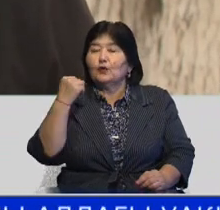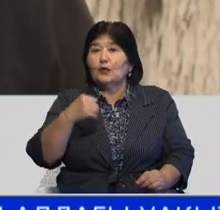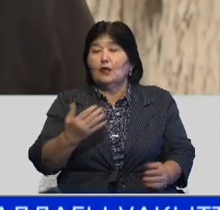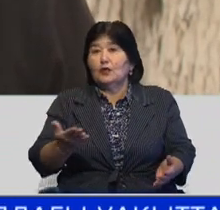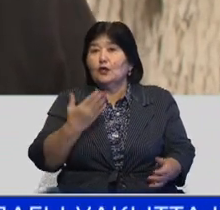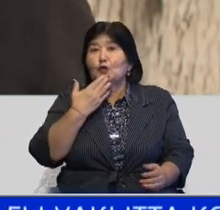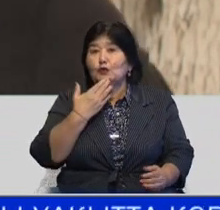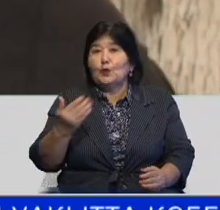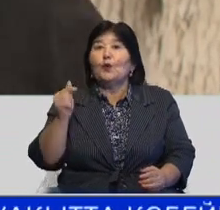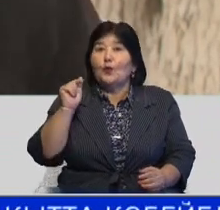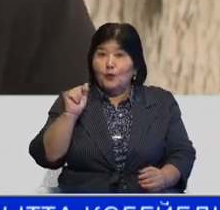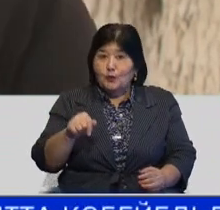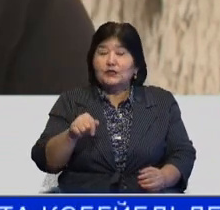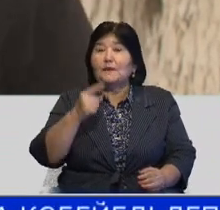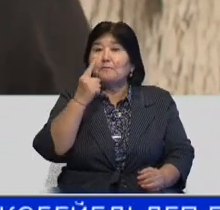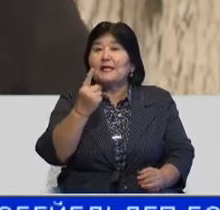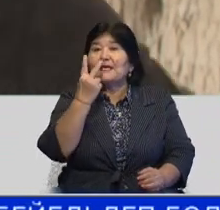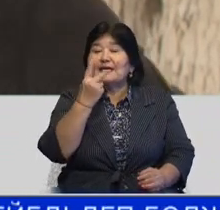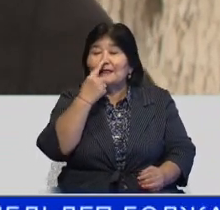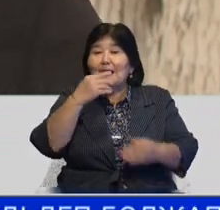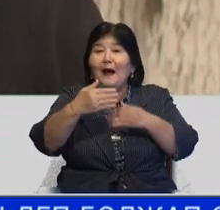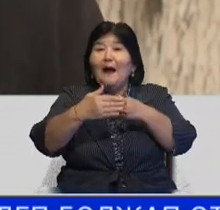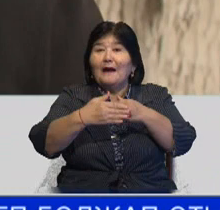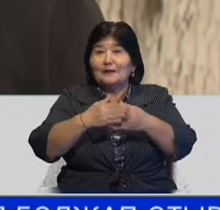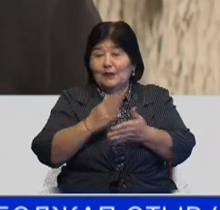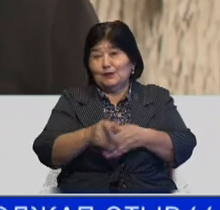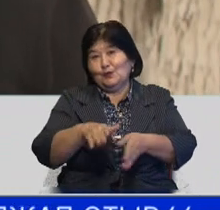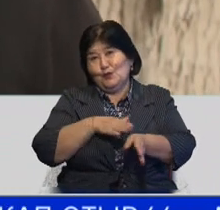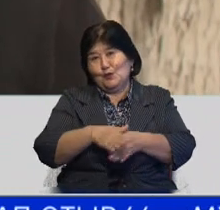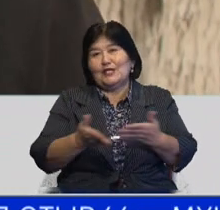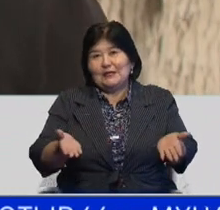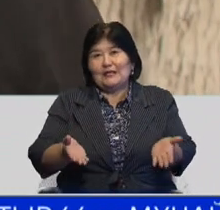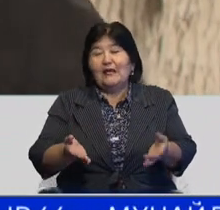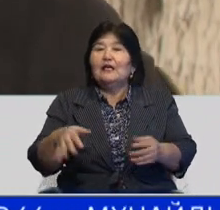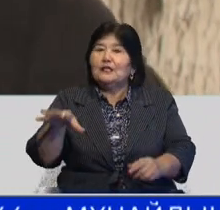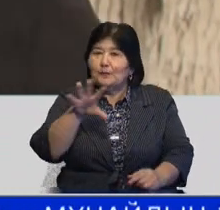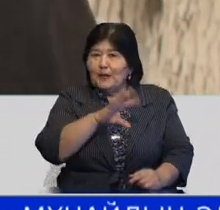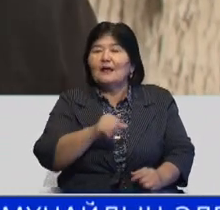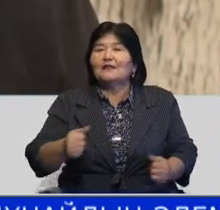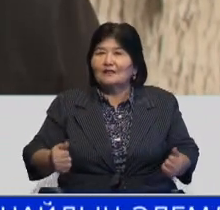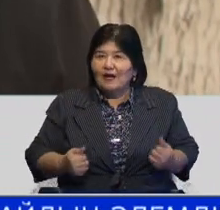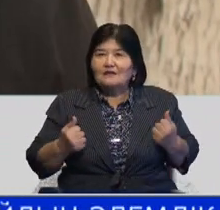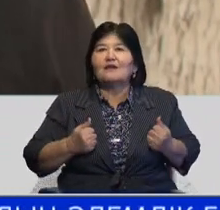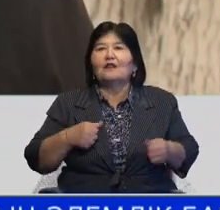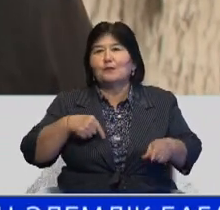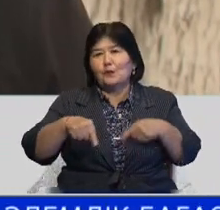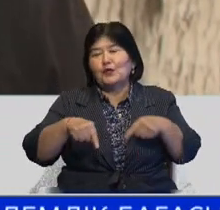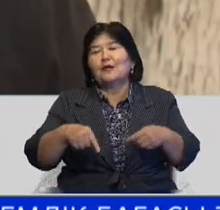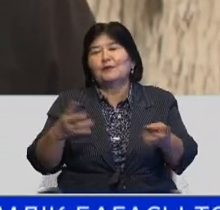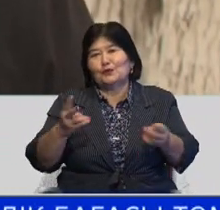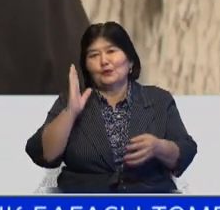екі соңғы осы бір-екі қадам қала тұра соны орындамастан. Соны бәрін жанын салып ойнап жету